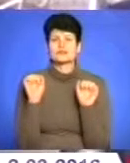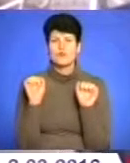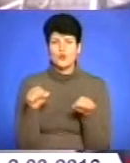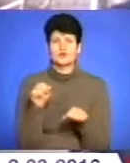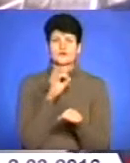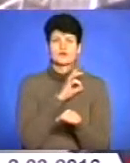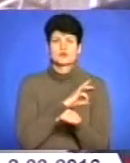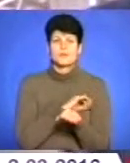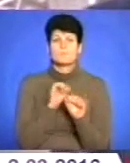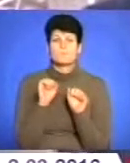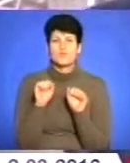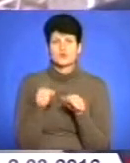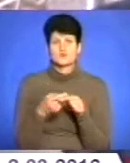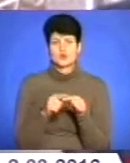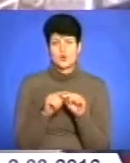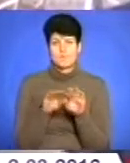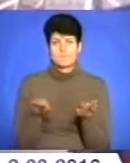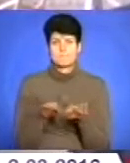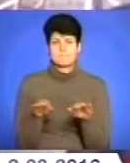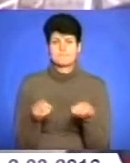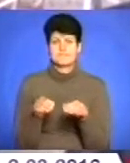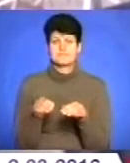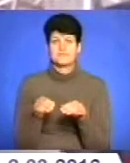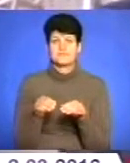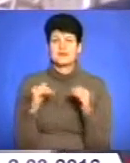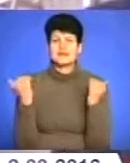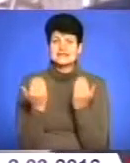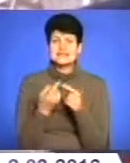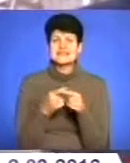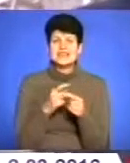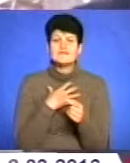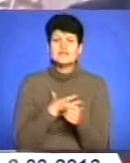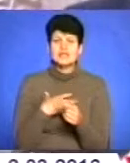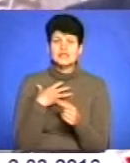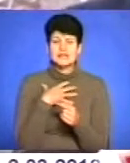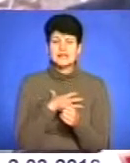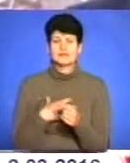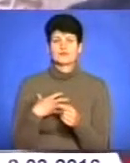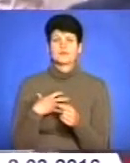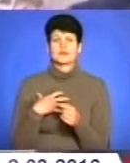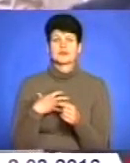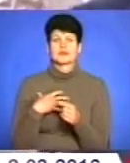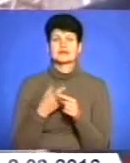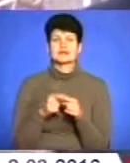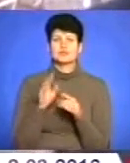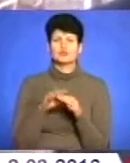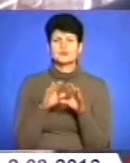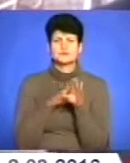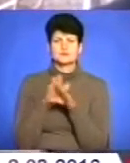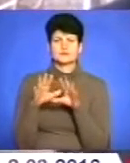скористатися можливостями цього басейну. Найважливіше в цьому басейні – це те, що це буде цілий